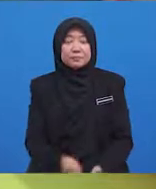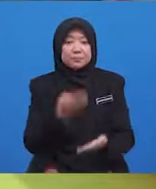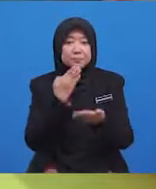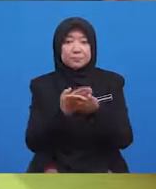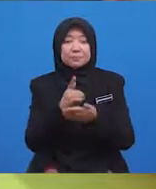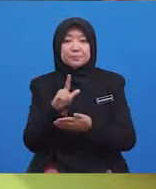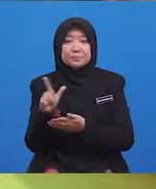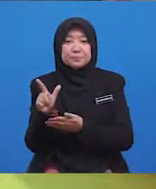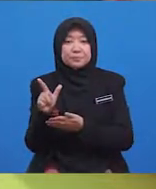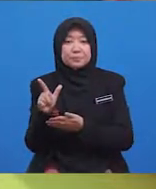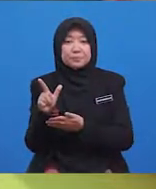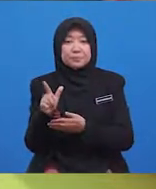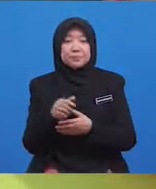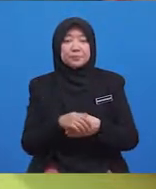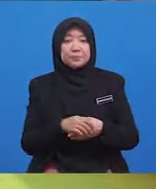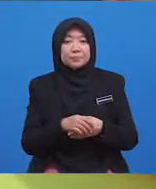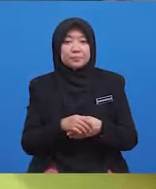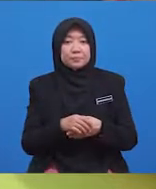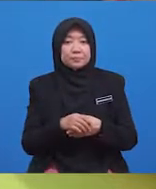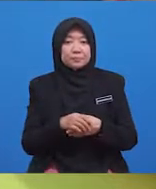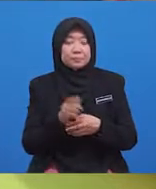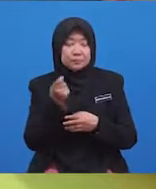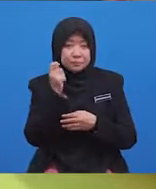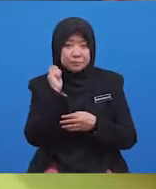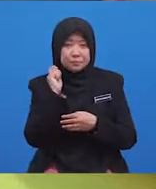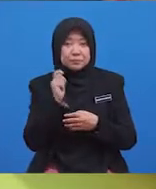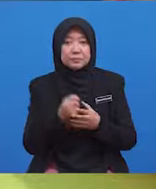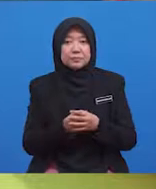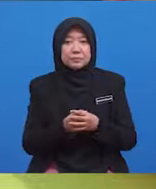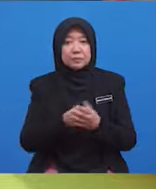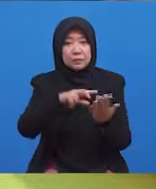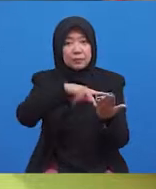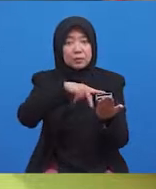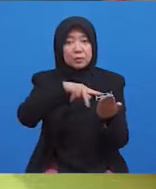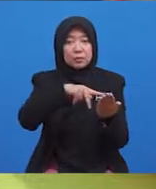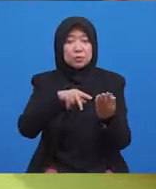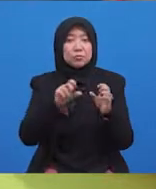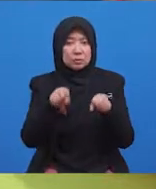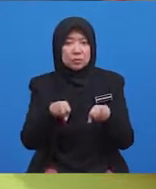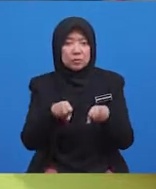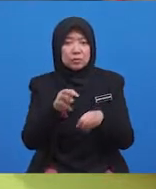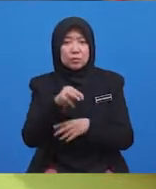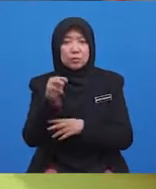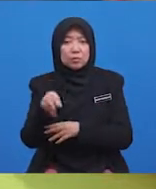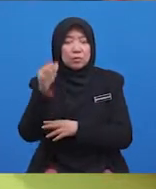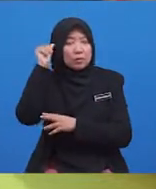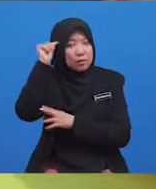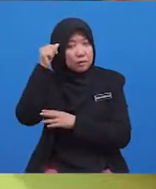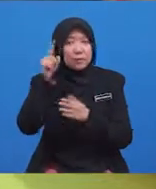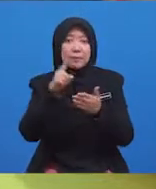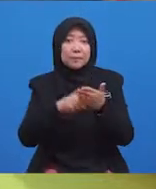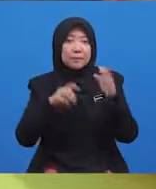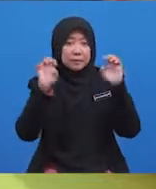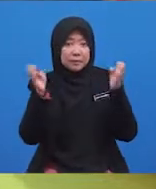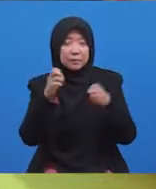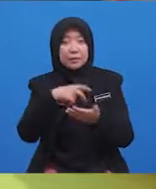Baiklah, berdasarkan kupasan maksud pantun sebentar tadi, bolehkah murid-murid mengagak apakah tema